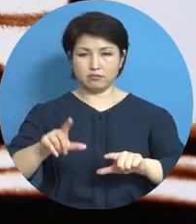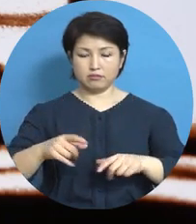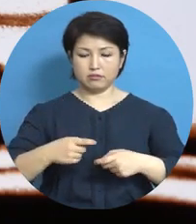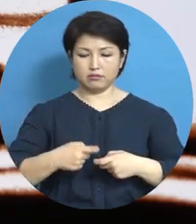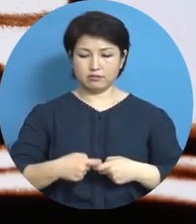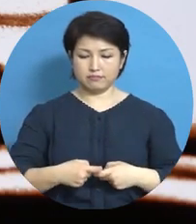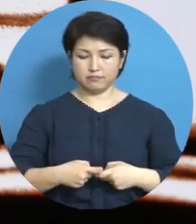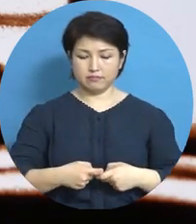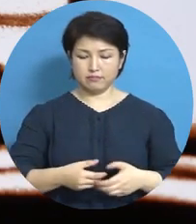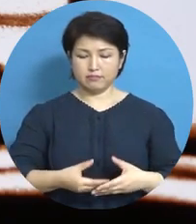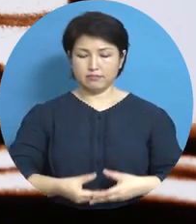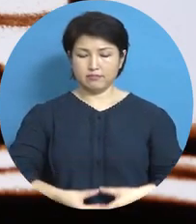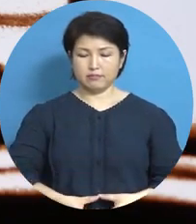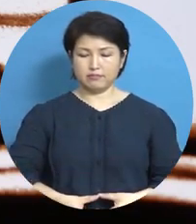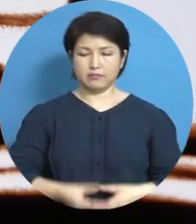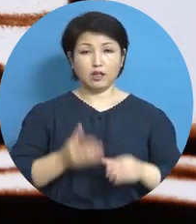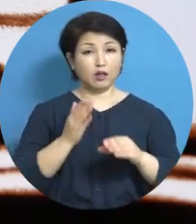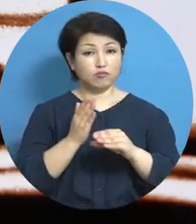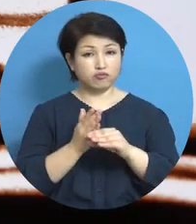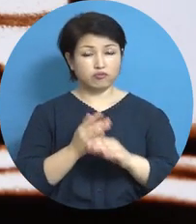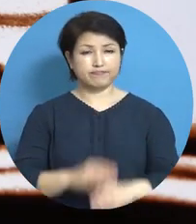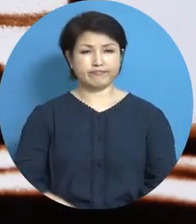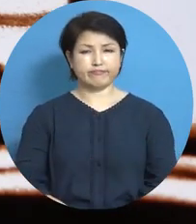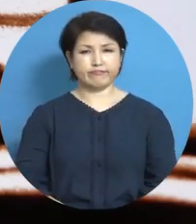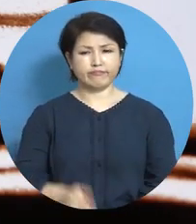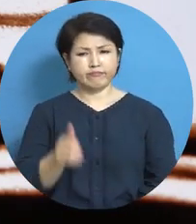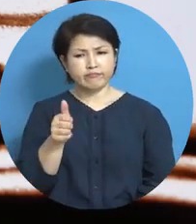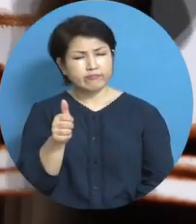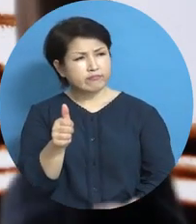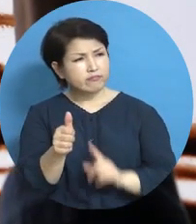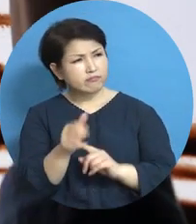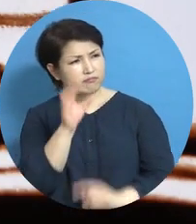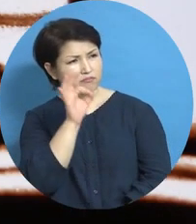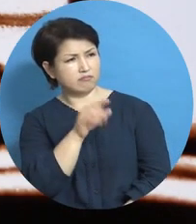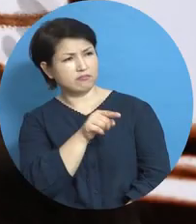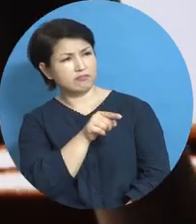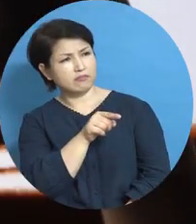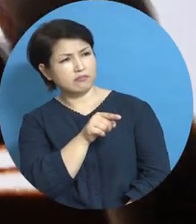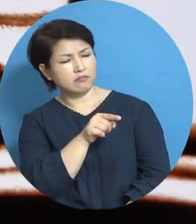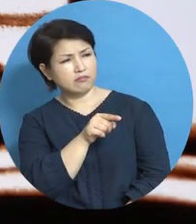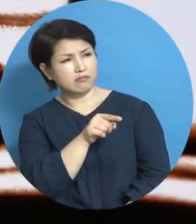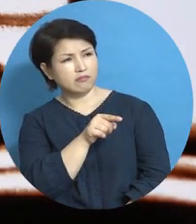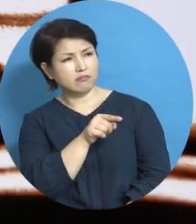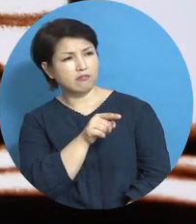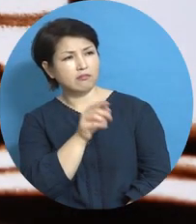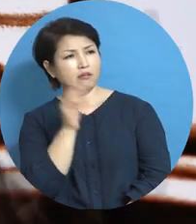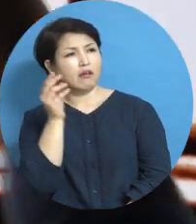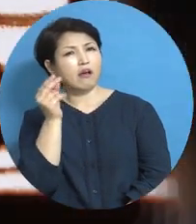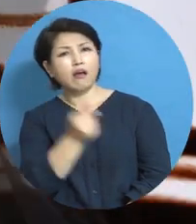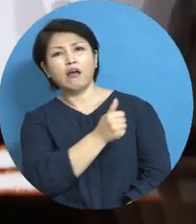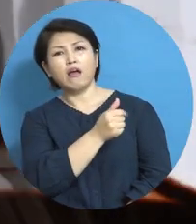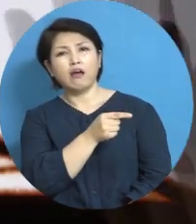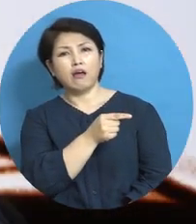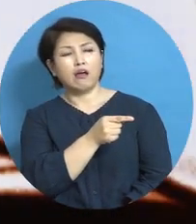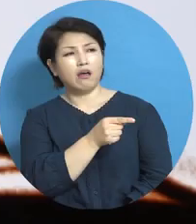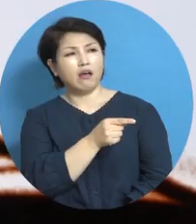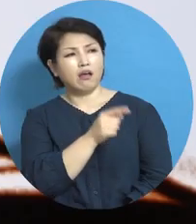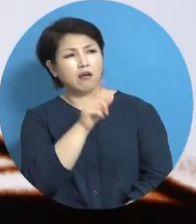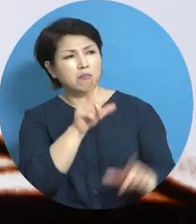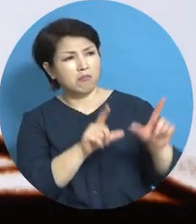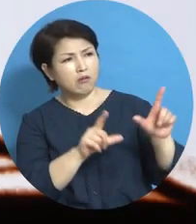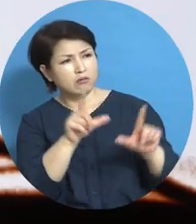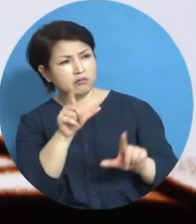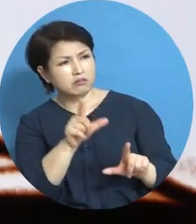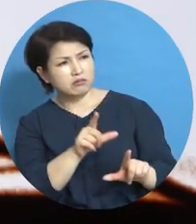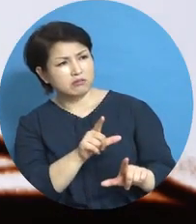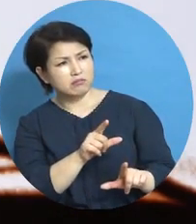명상을 하고 있는 거예요. 근데 이 수자타 당자의 생각에 딱 보니까 그 모습만